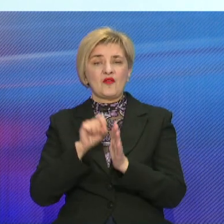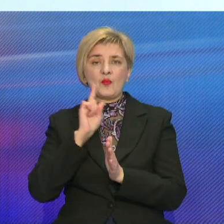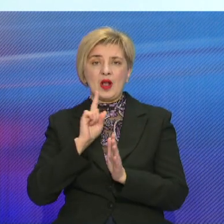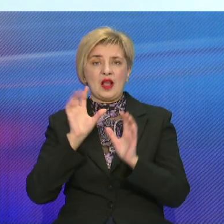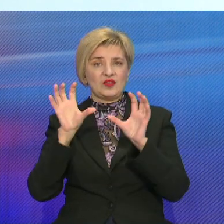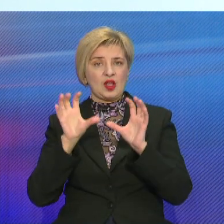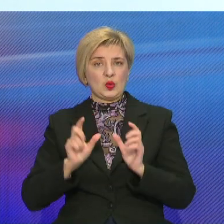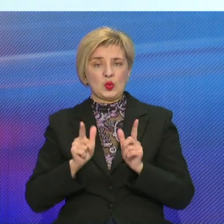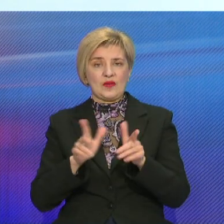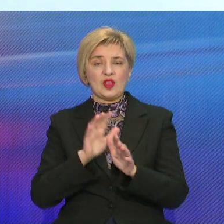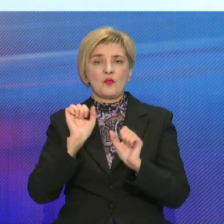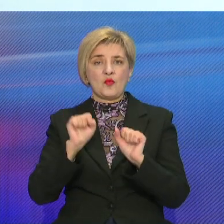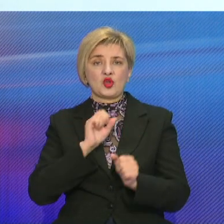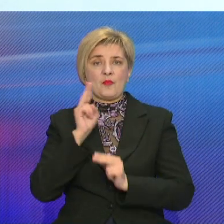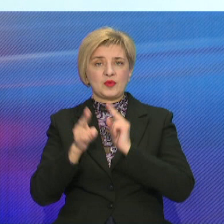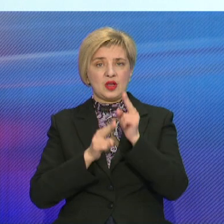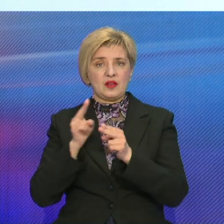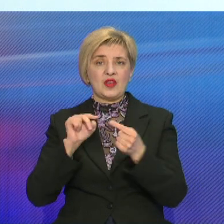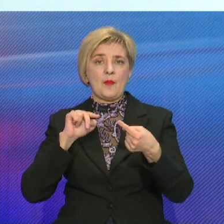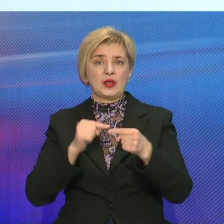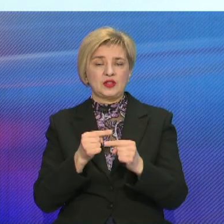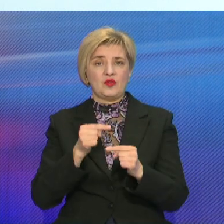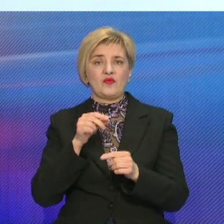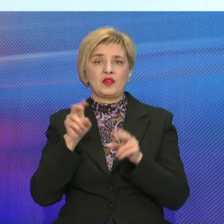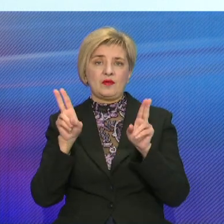быть обжалован и опротестован в апелляционном порядке.